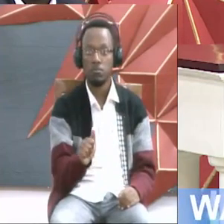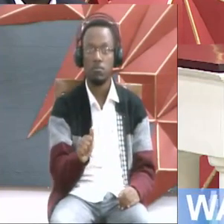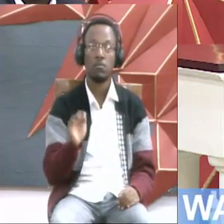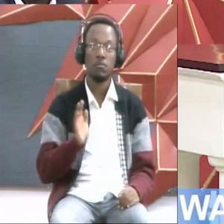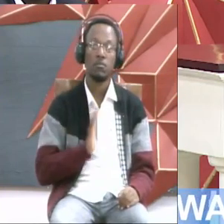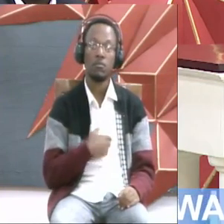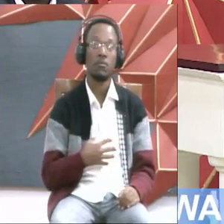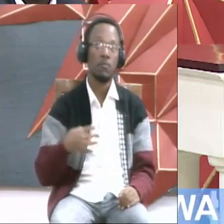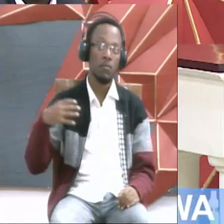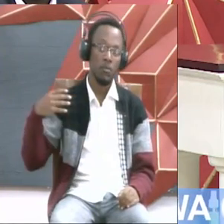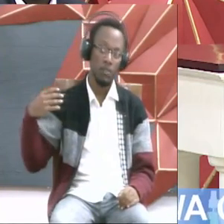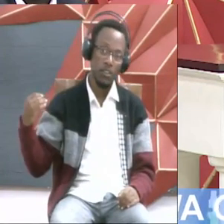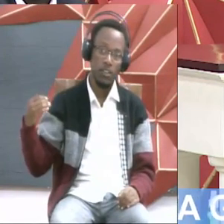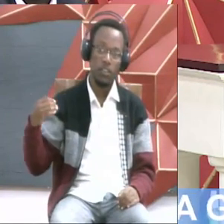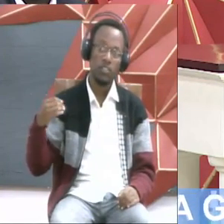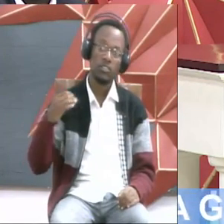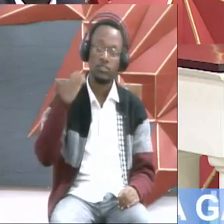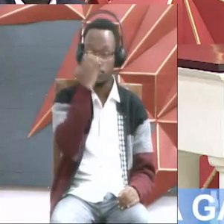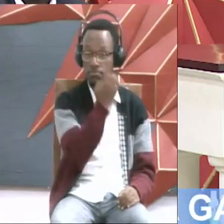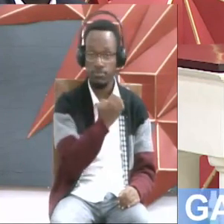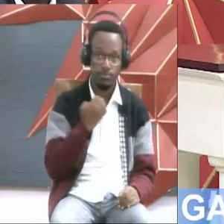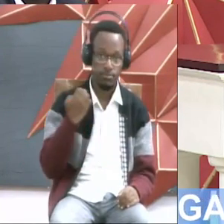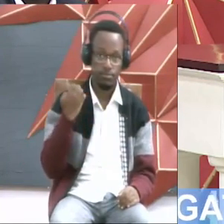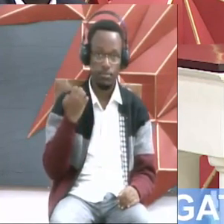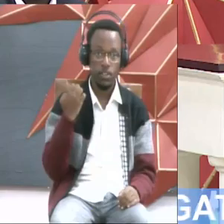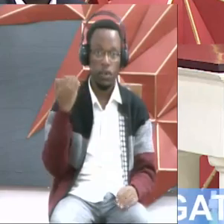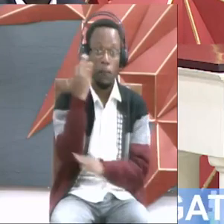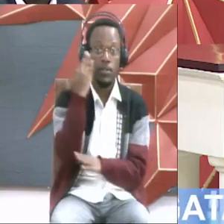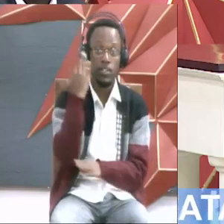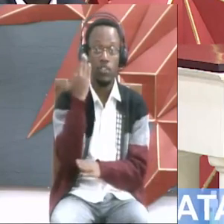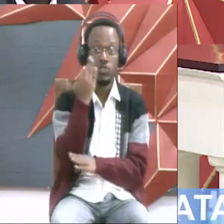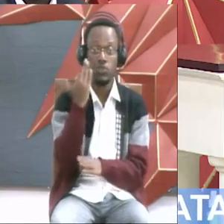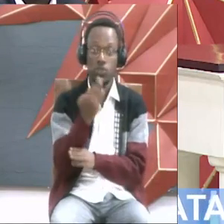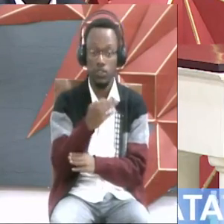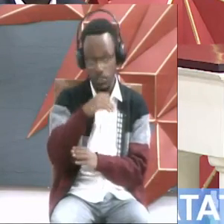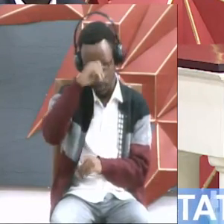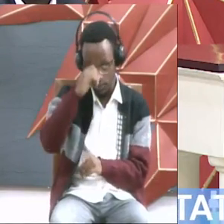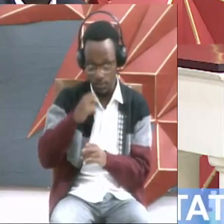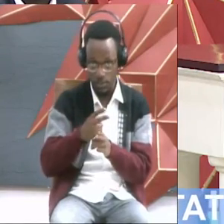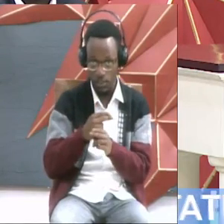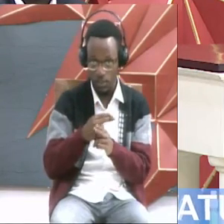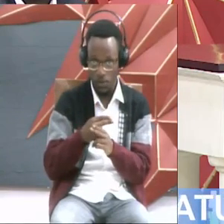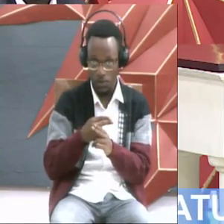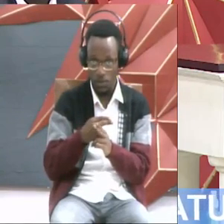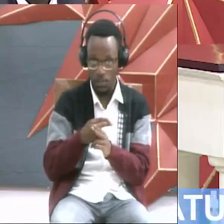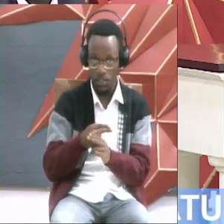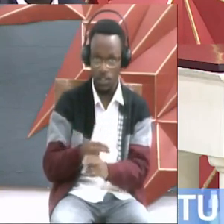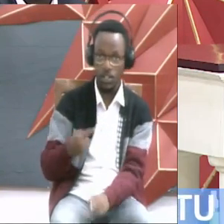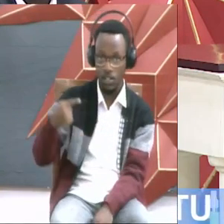Burayi mu Budage Kafede, nabo habari hamwe.